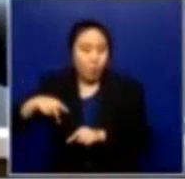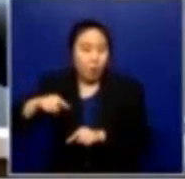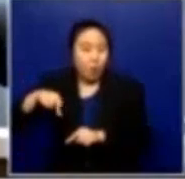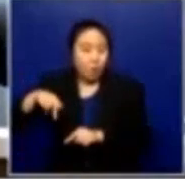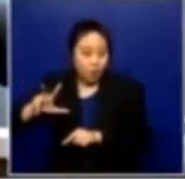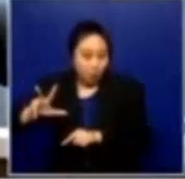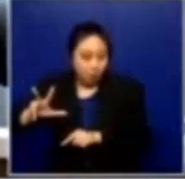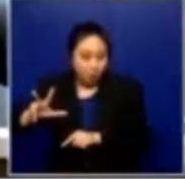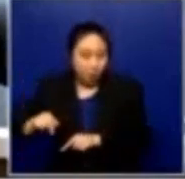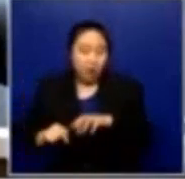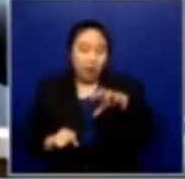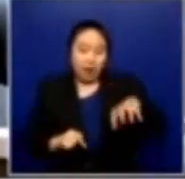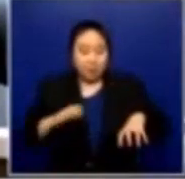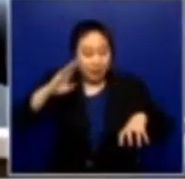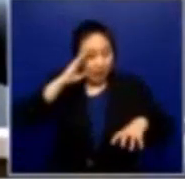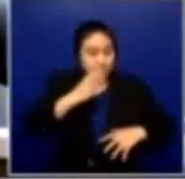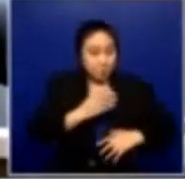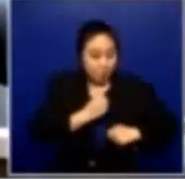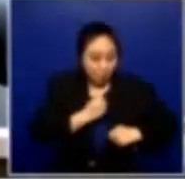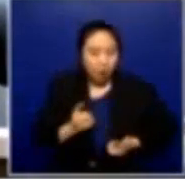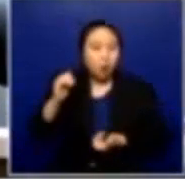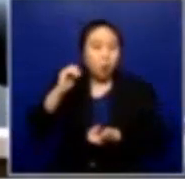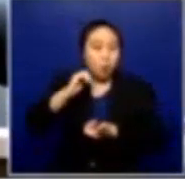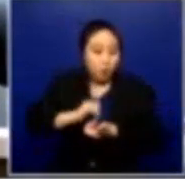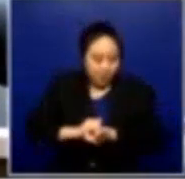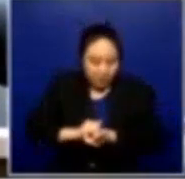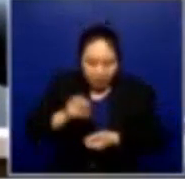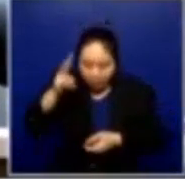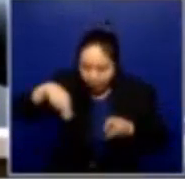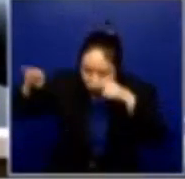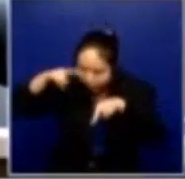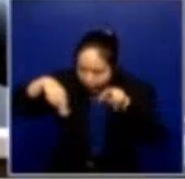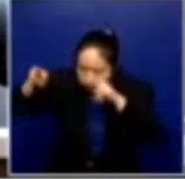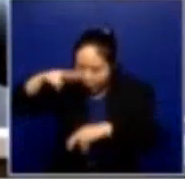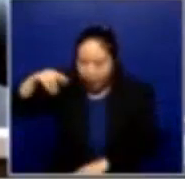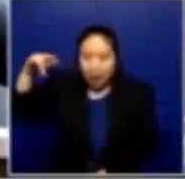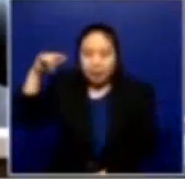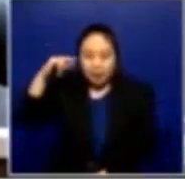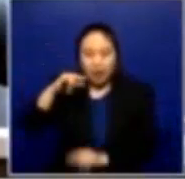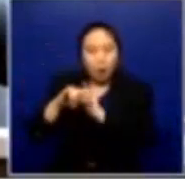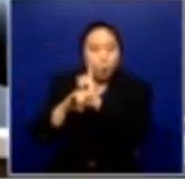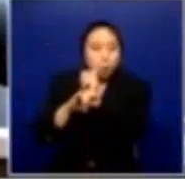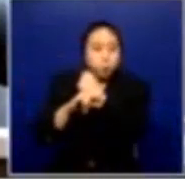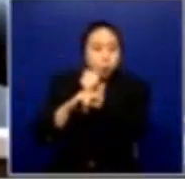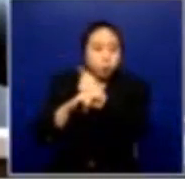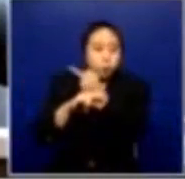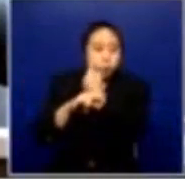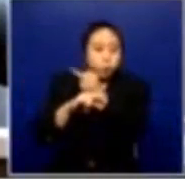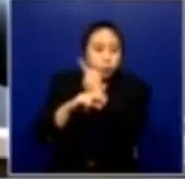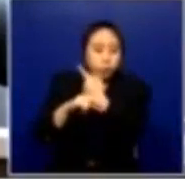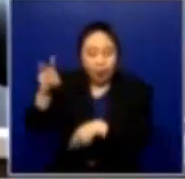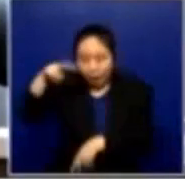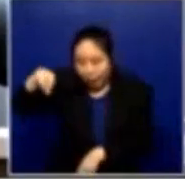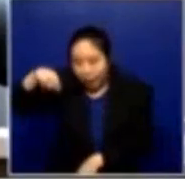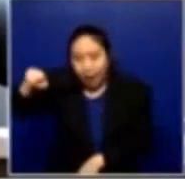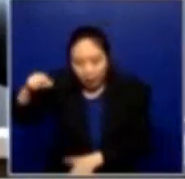ารณภัยกับกองทัพบกในการจัดหาอากาศยานปีกหมุนหรือเฮลิคอปเตอร์เพื่อเพิ่มประสิทธิภาพในการ